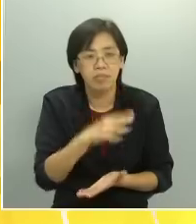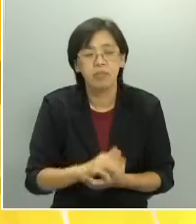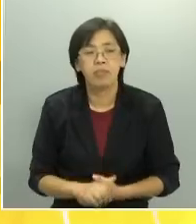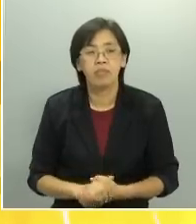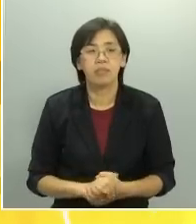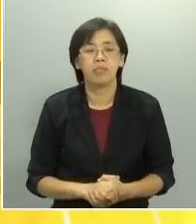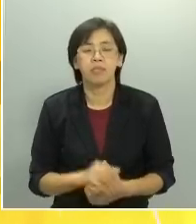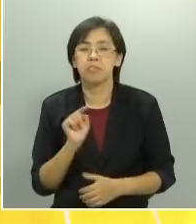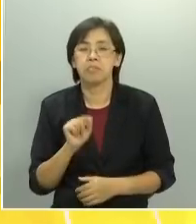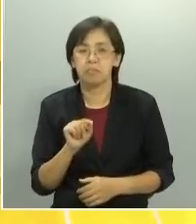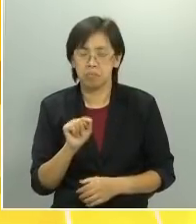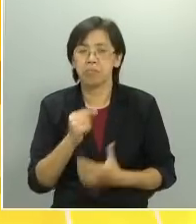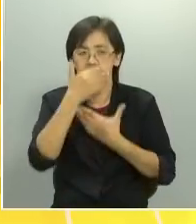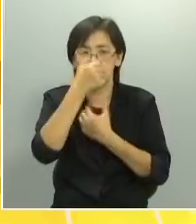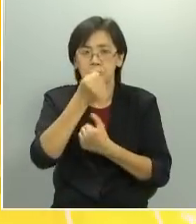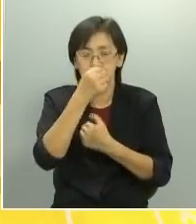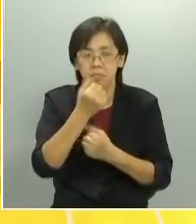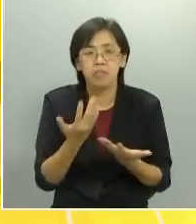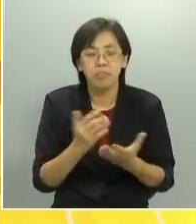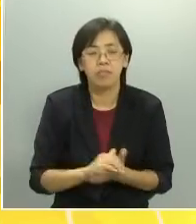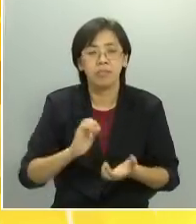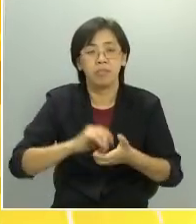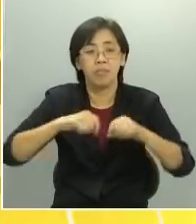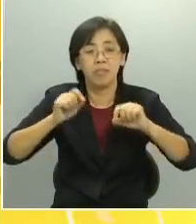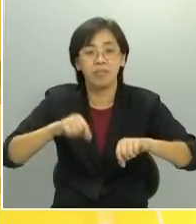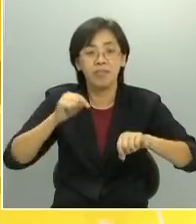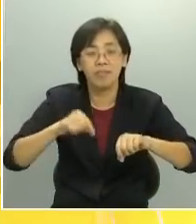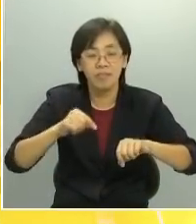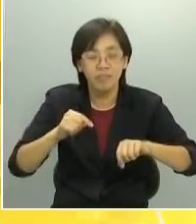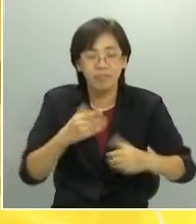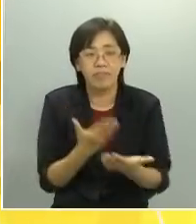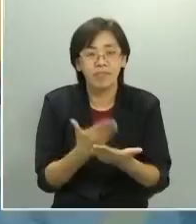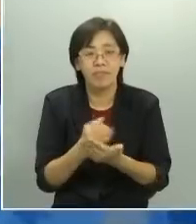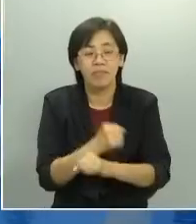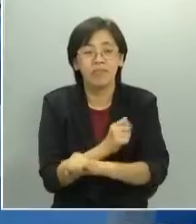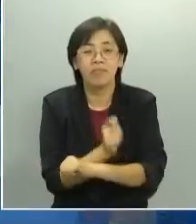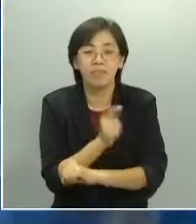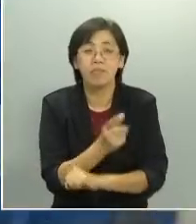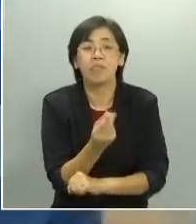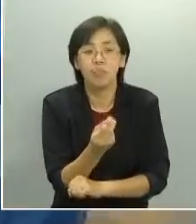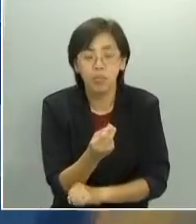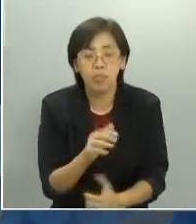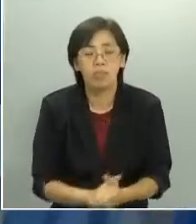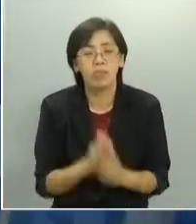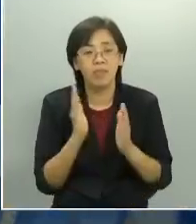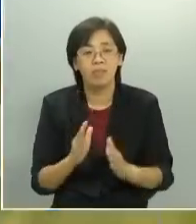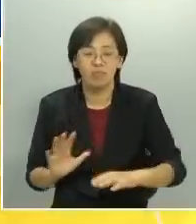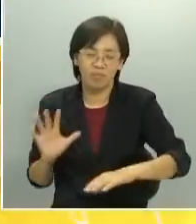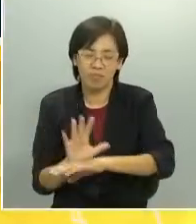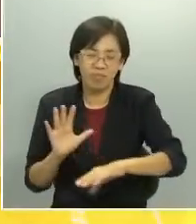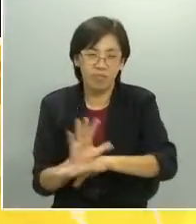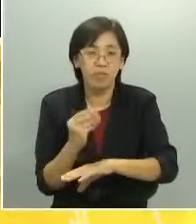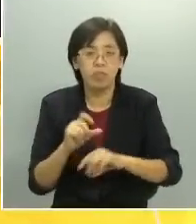ชมอันนี้น่าสนใจมากๆอ้าวสัญญาที่ทำไว้ค่าจ้างอ่ะเท่าไหร ่ เอาจำนวนคนที่ใช้เลยแล้วมาห